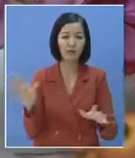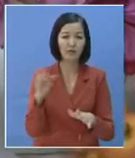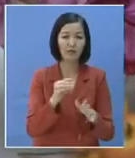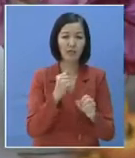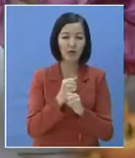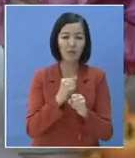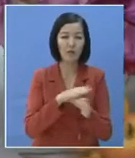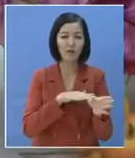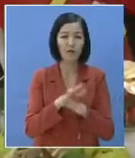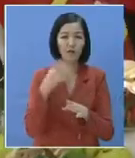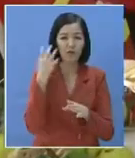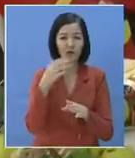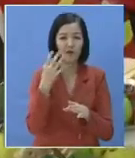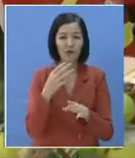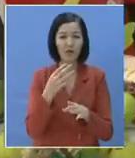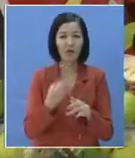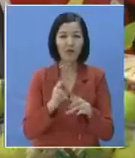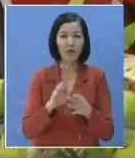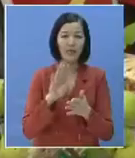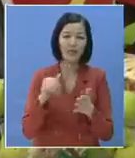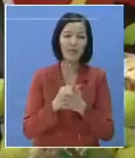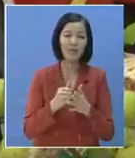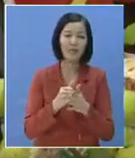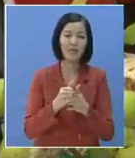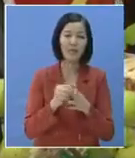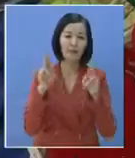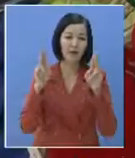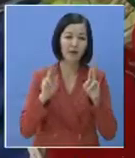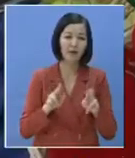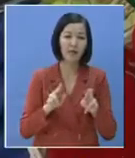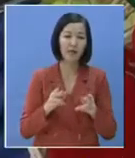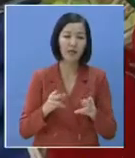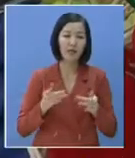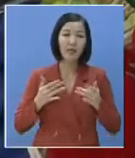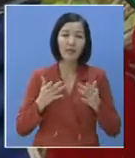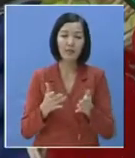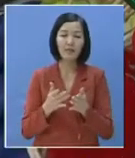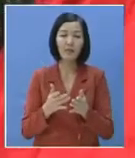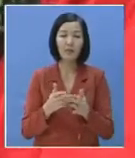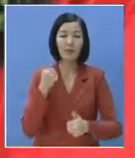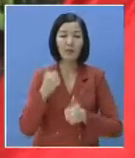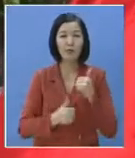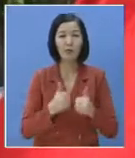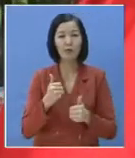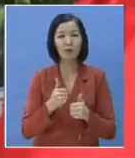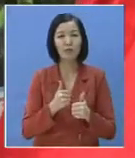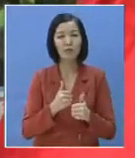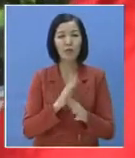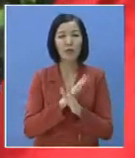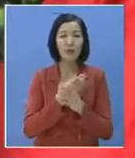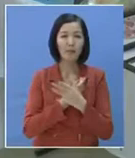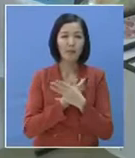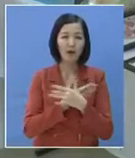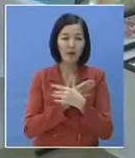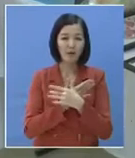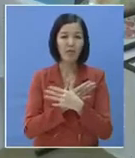работы выполнены из яблок. Это и было главным условием конкурса. На фруктовой выставке представлены красочные бабочка, грандиозная